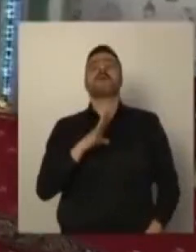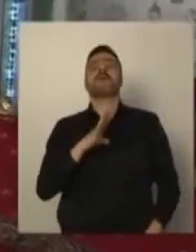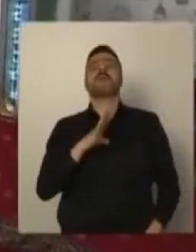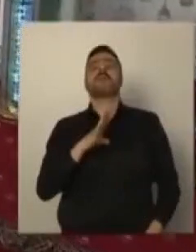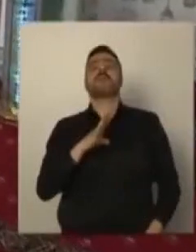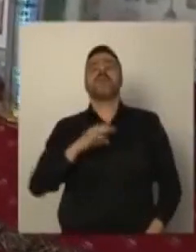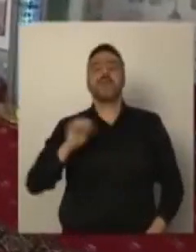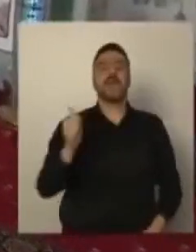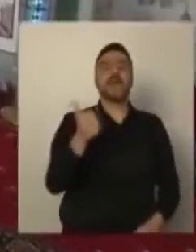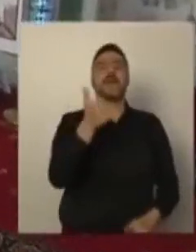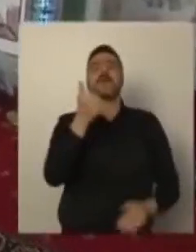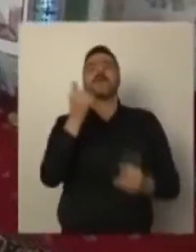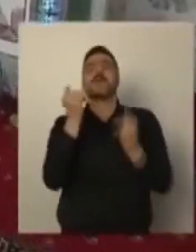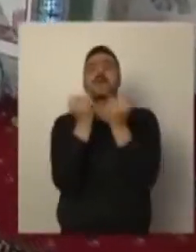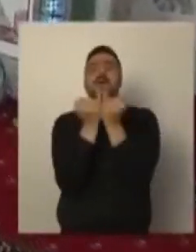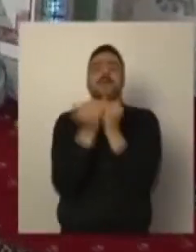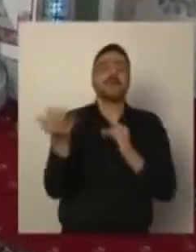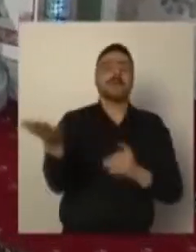Değerli kardeşlerim,